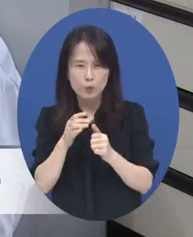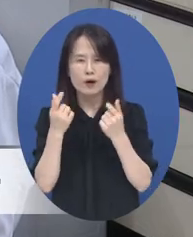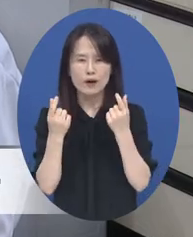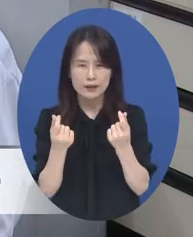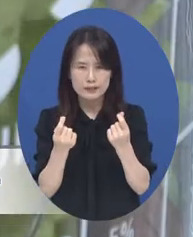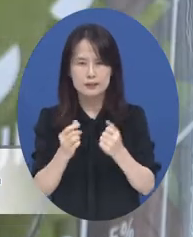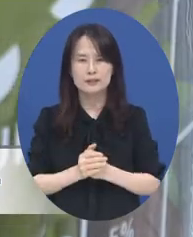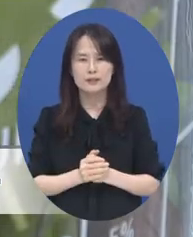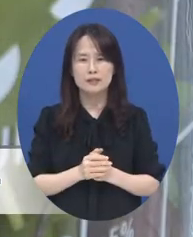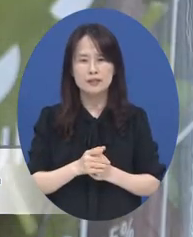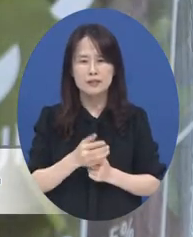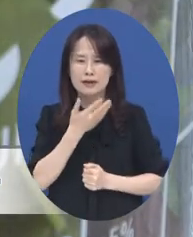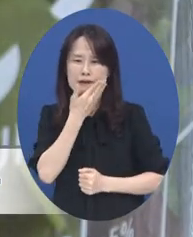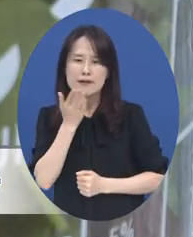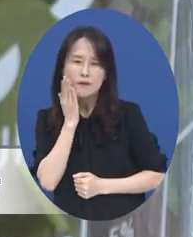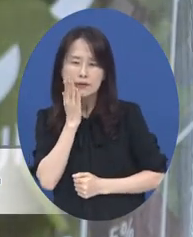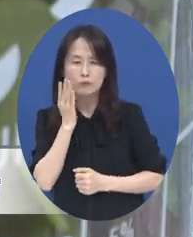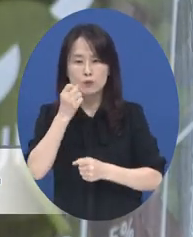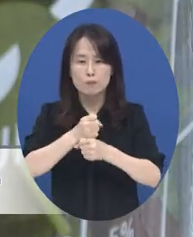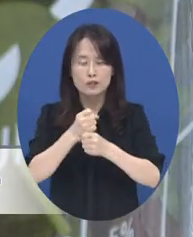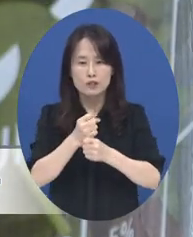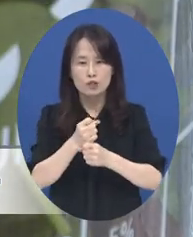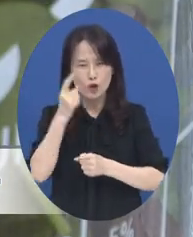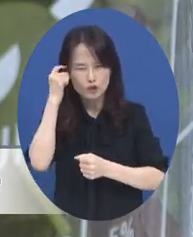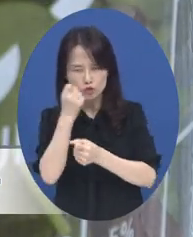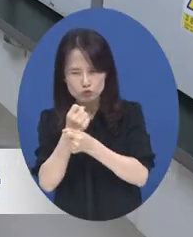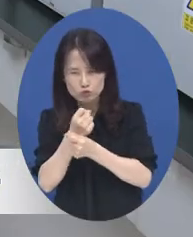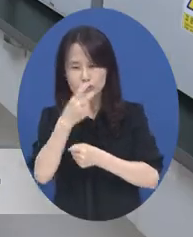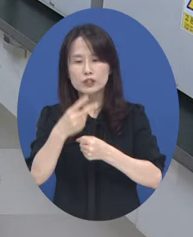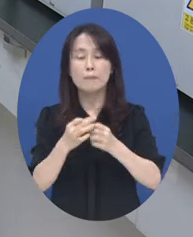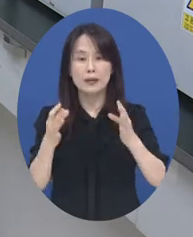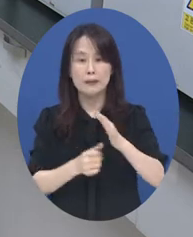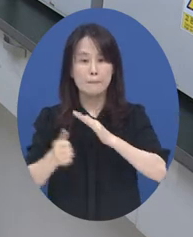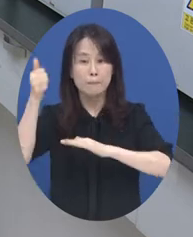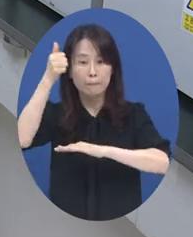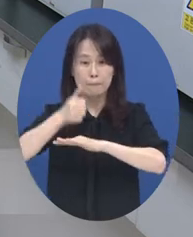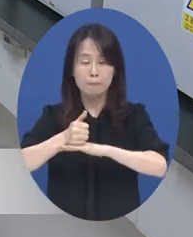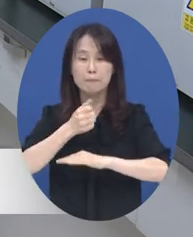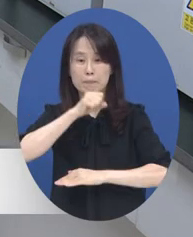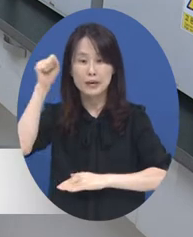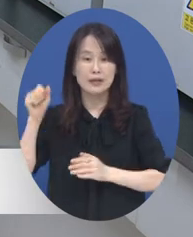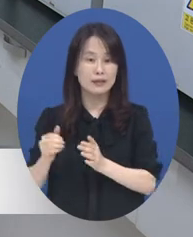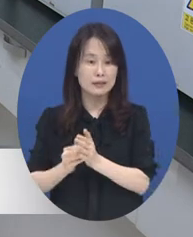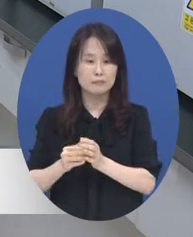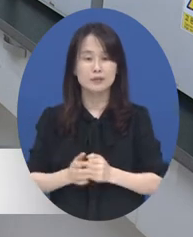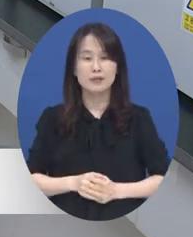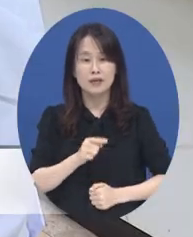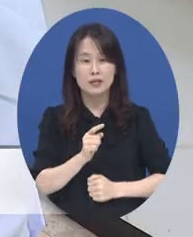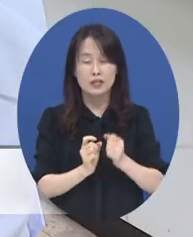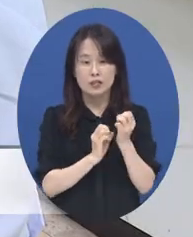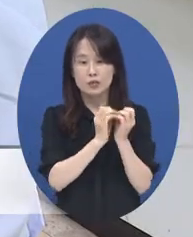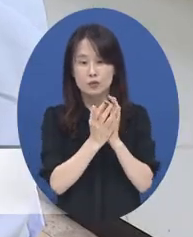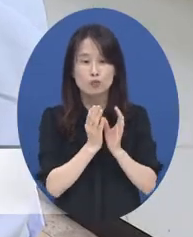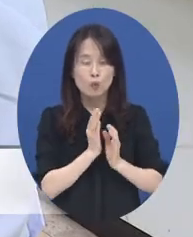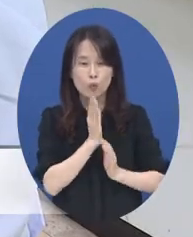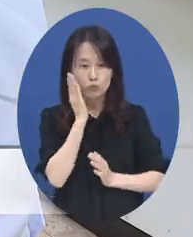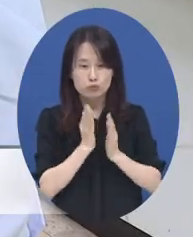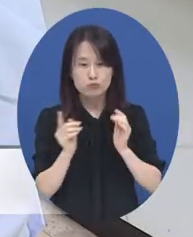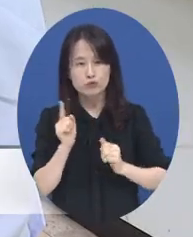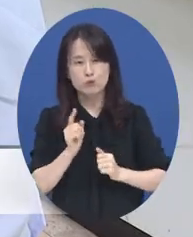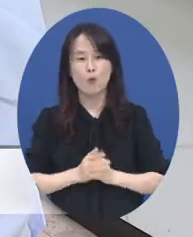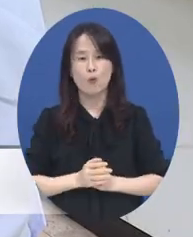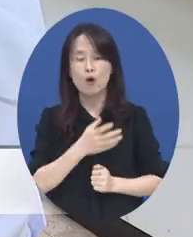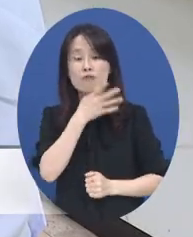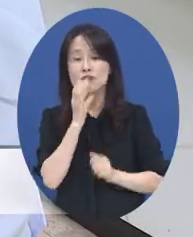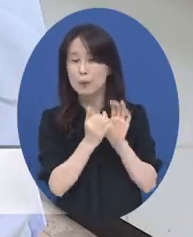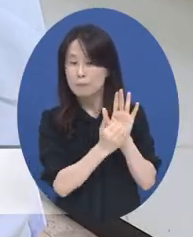병꽃풀의 성분을 기능성 화장품으로 만드는 연구 끝에 2년 만에 개발에 성공했습니다. 긴 병꽃풀이 산화 물질을 억제하는 항산화